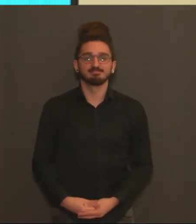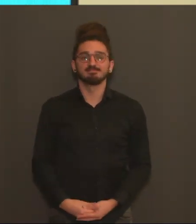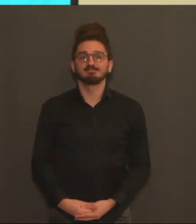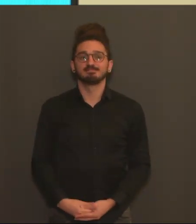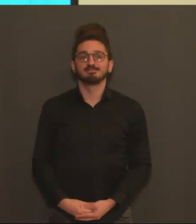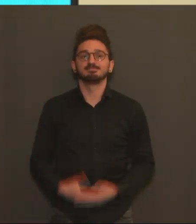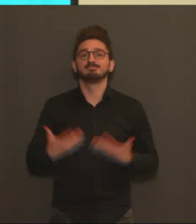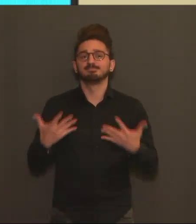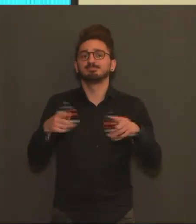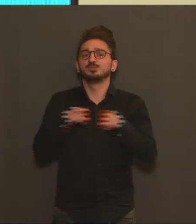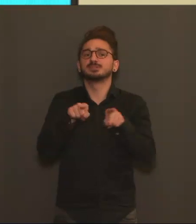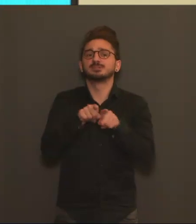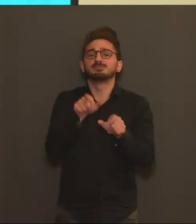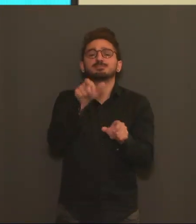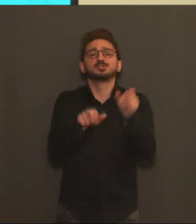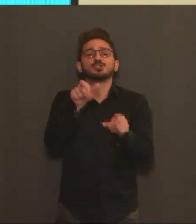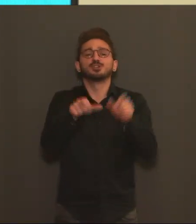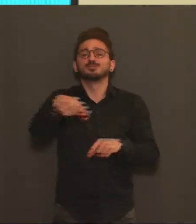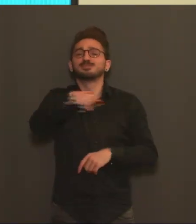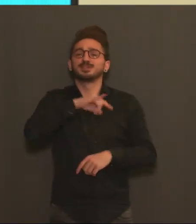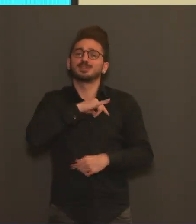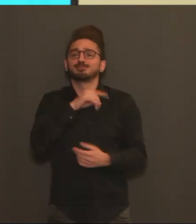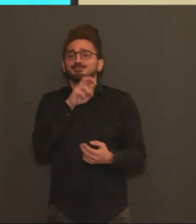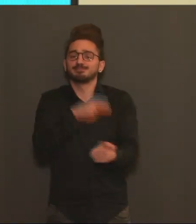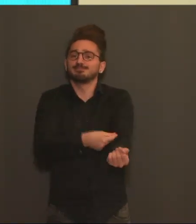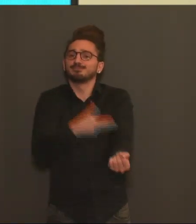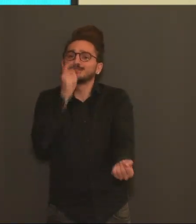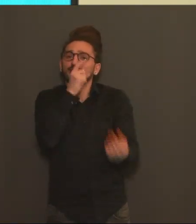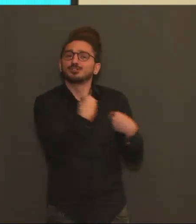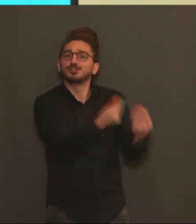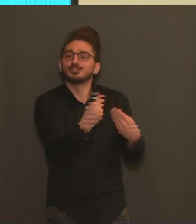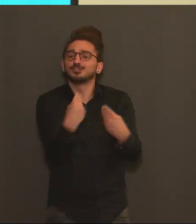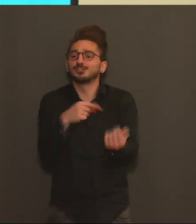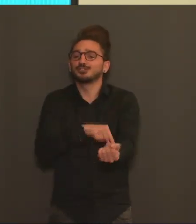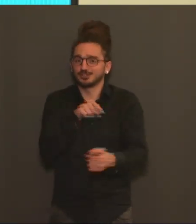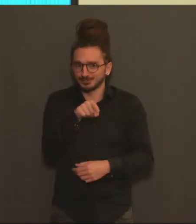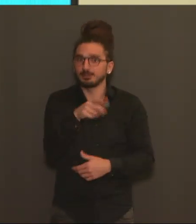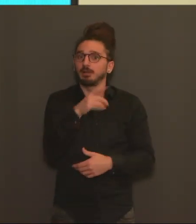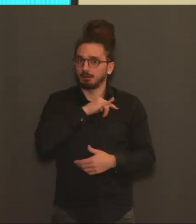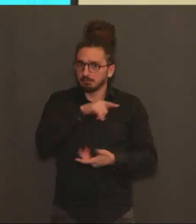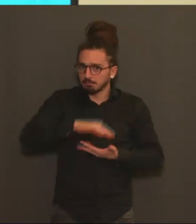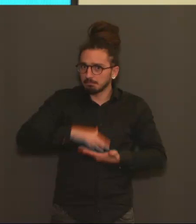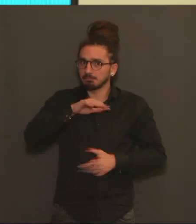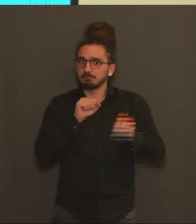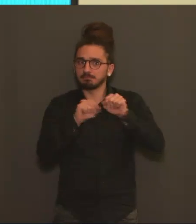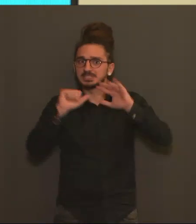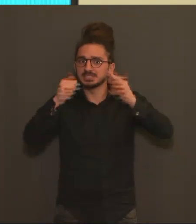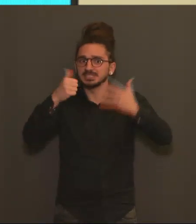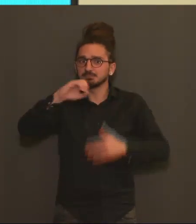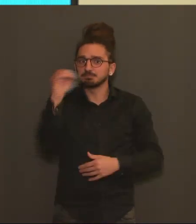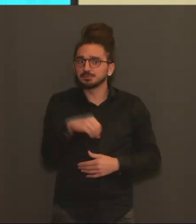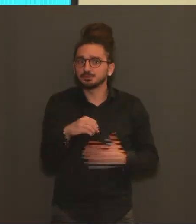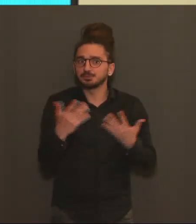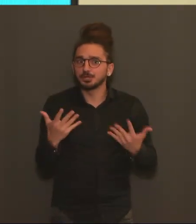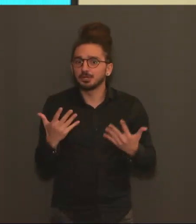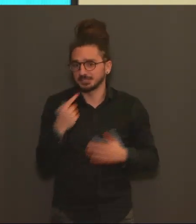puisque globalement on y a 16%, et 16% ce n'est pas significativement différent de 15%, avec de la